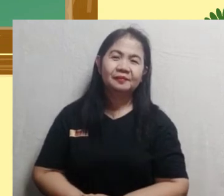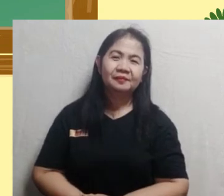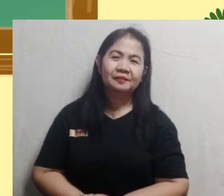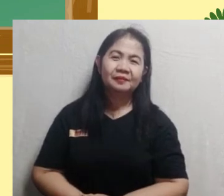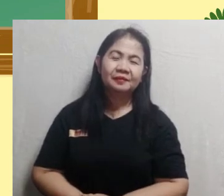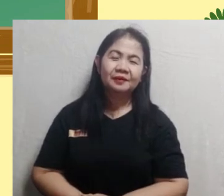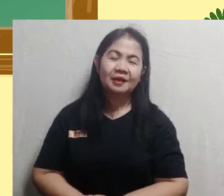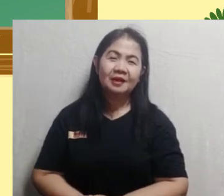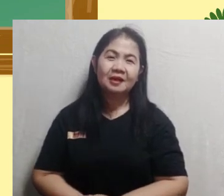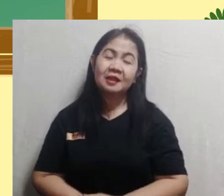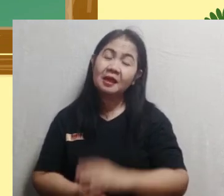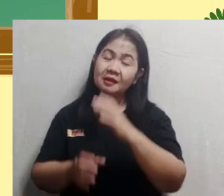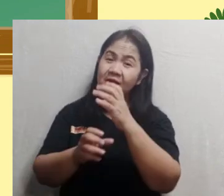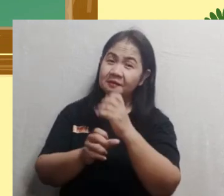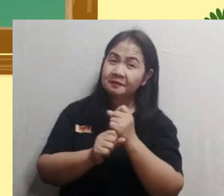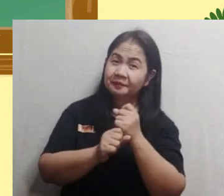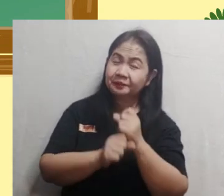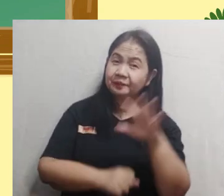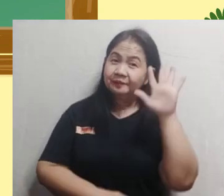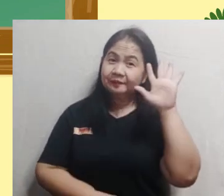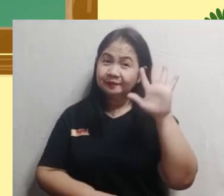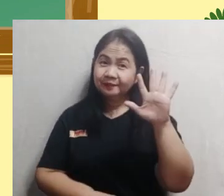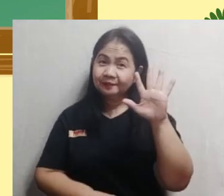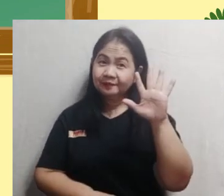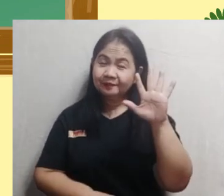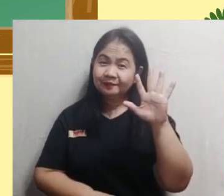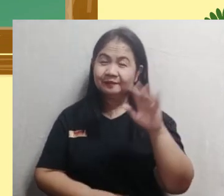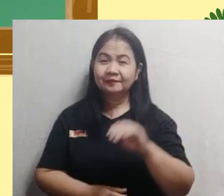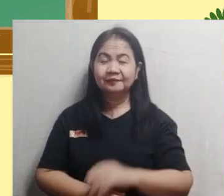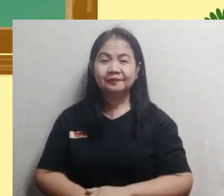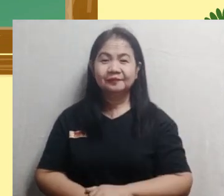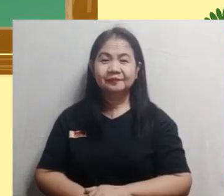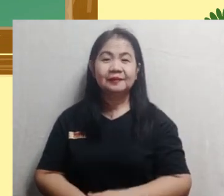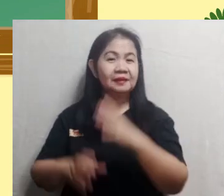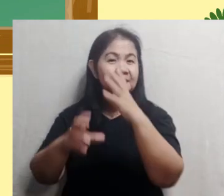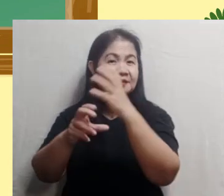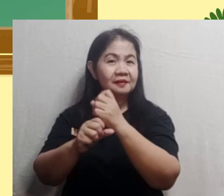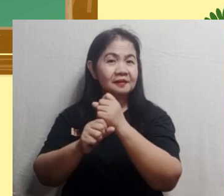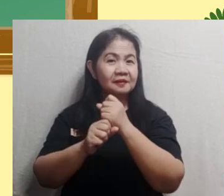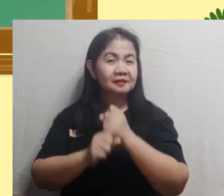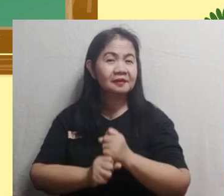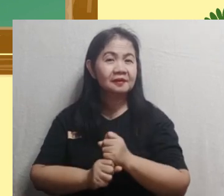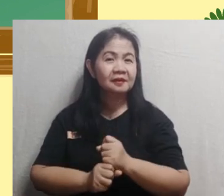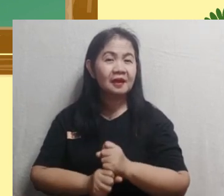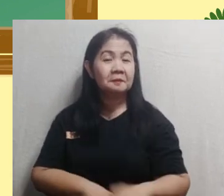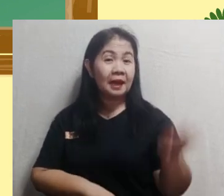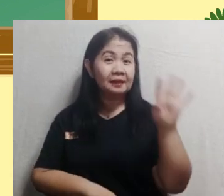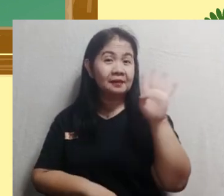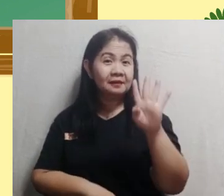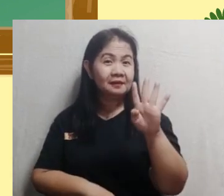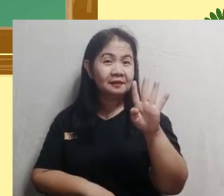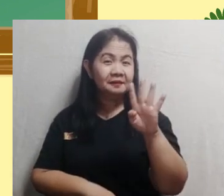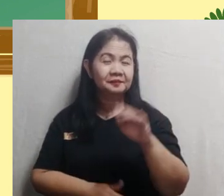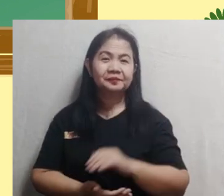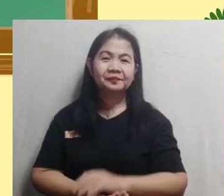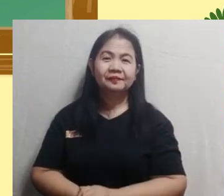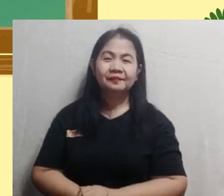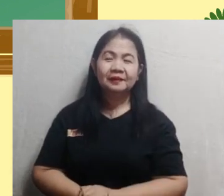Nakakuha ka ba ng 5? Nakakuha ka ba ng